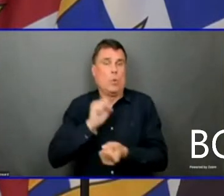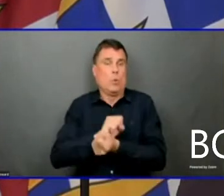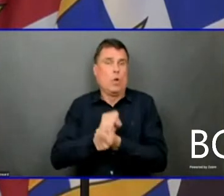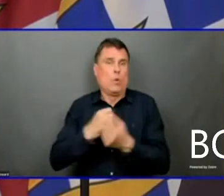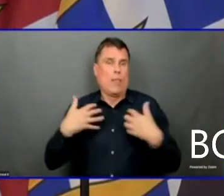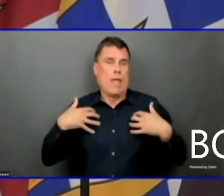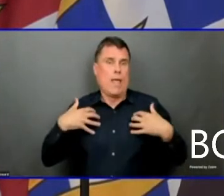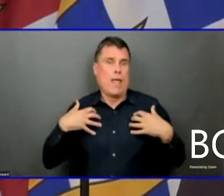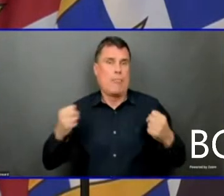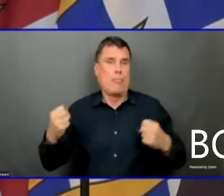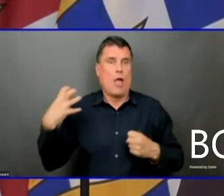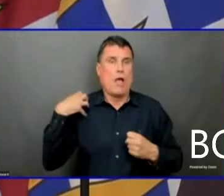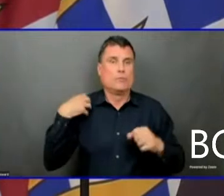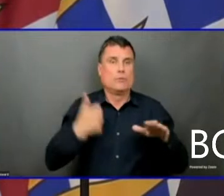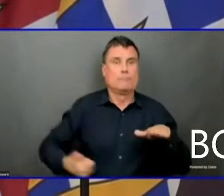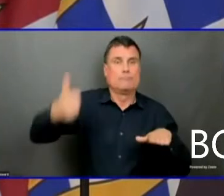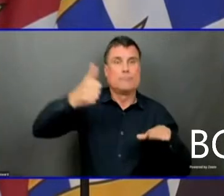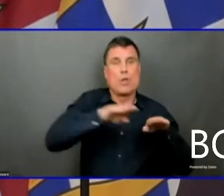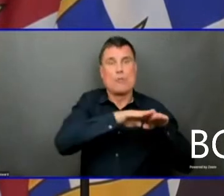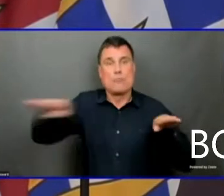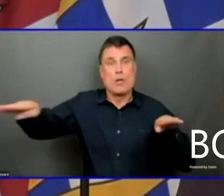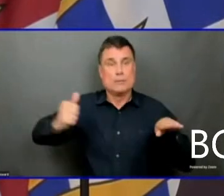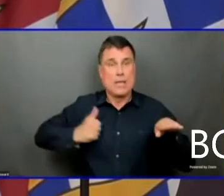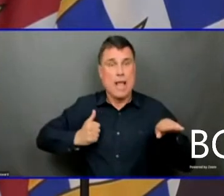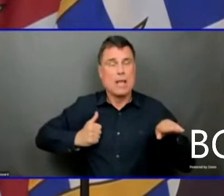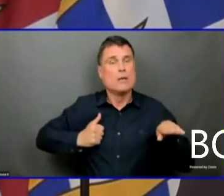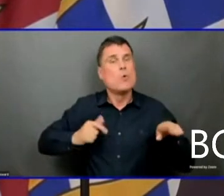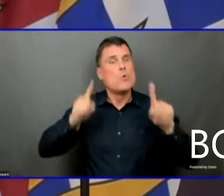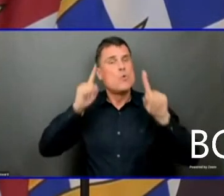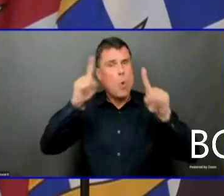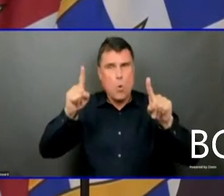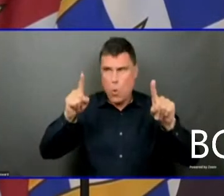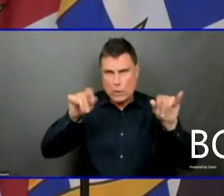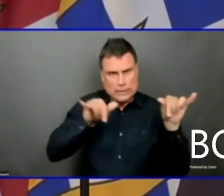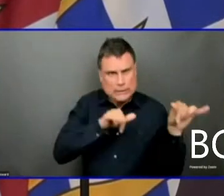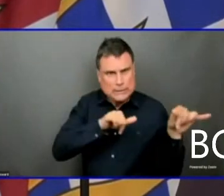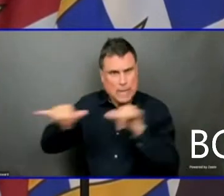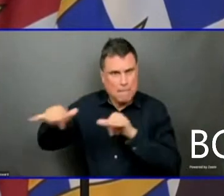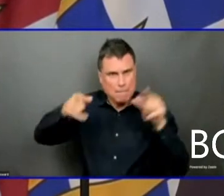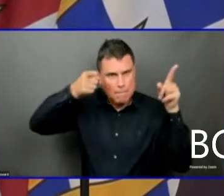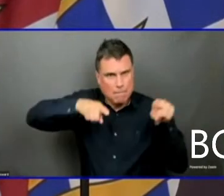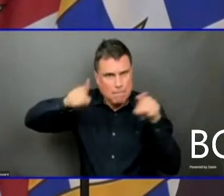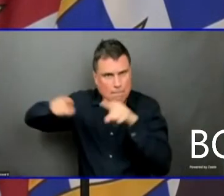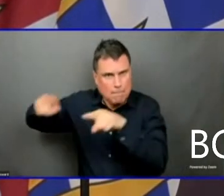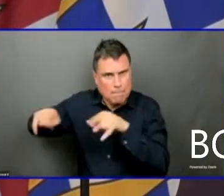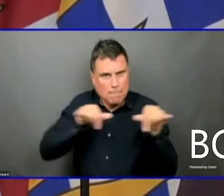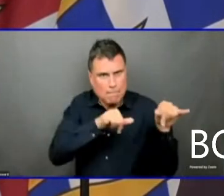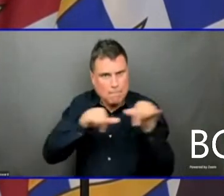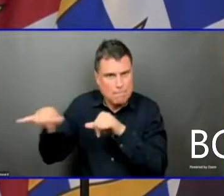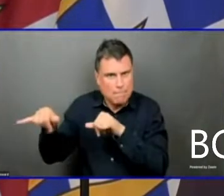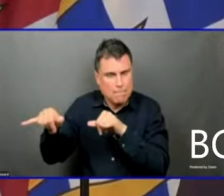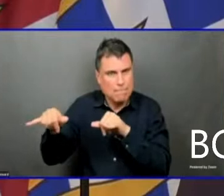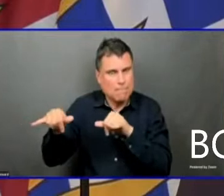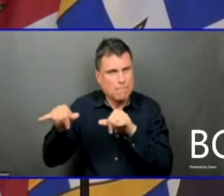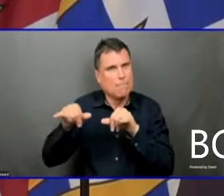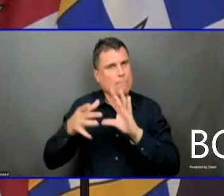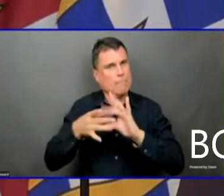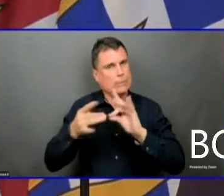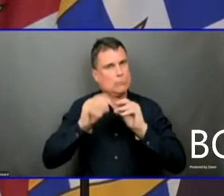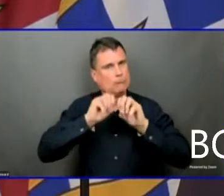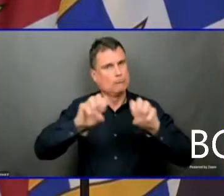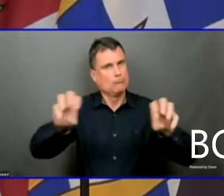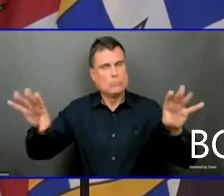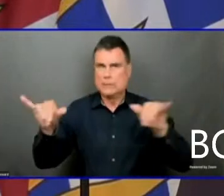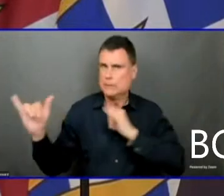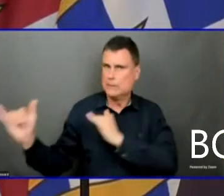的会看看给大家有些什么新的信息给大家。这个很清楚了。现在什么都不考